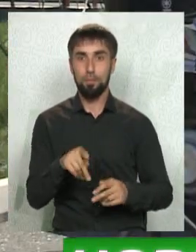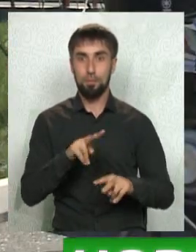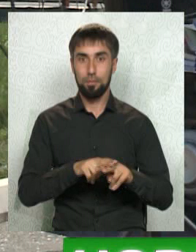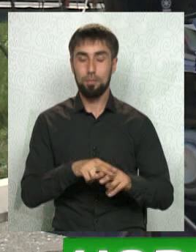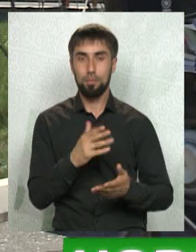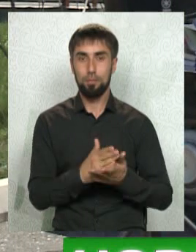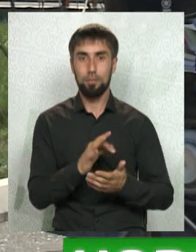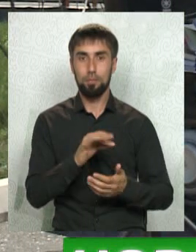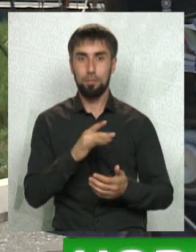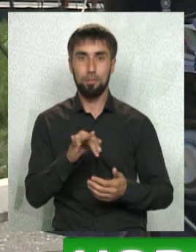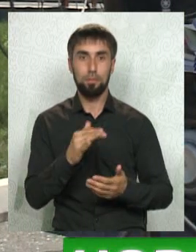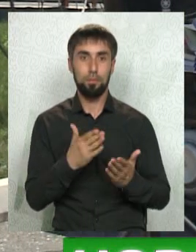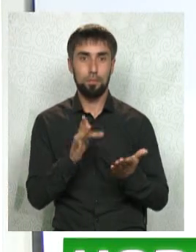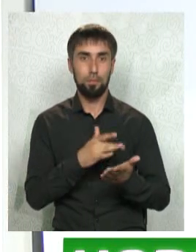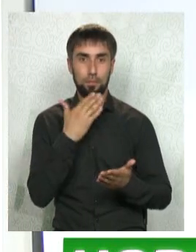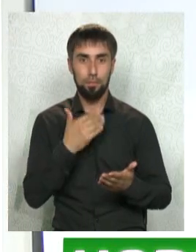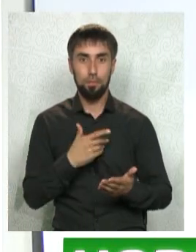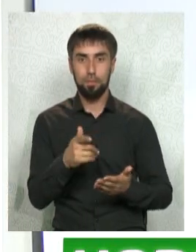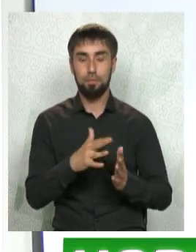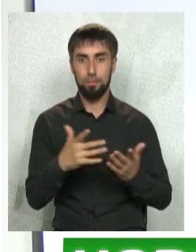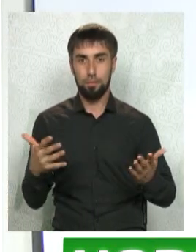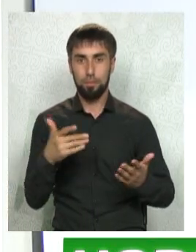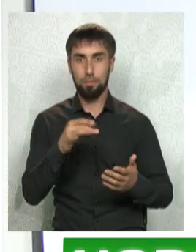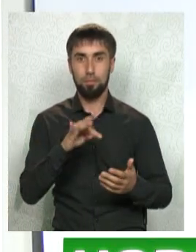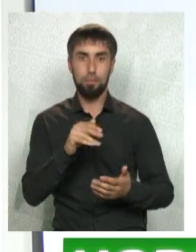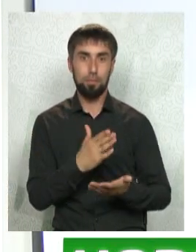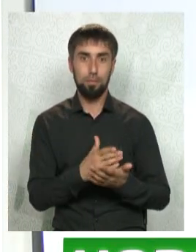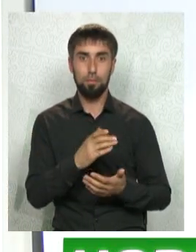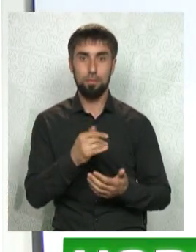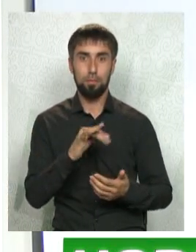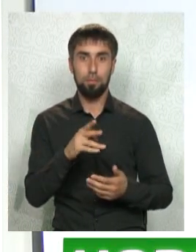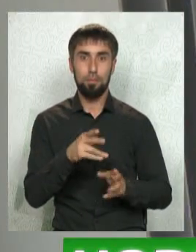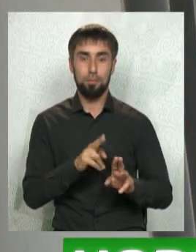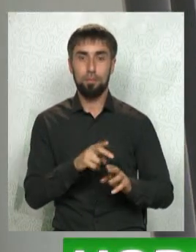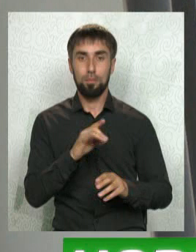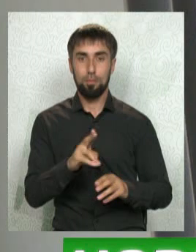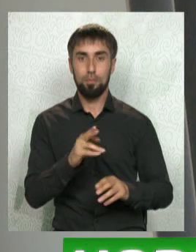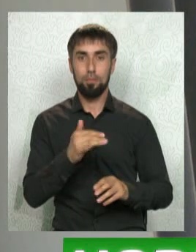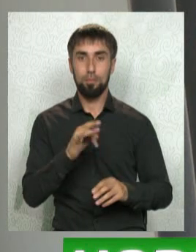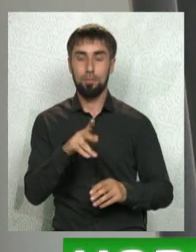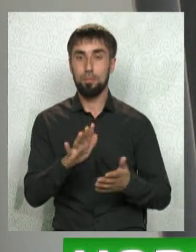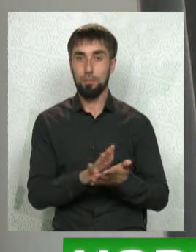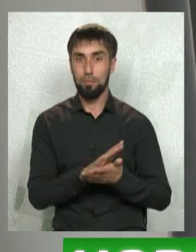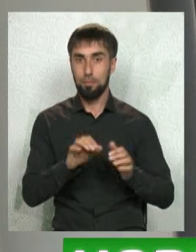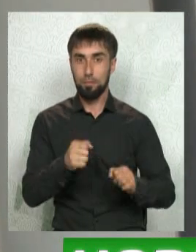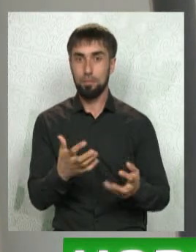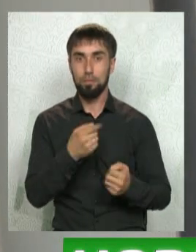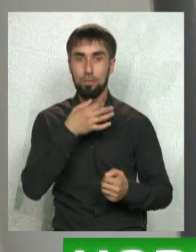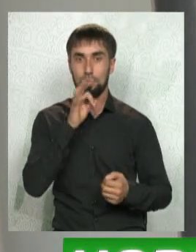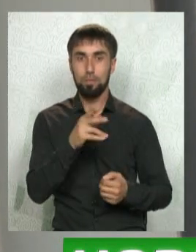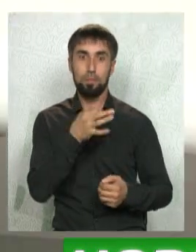учтены особенности книголюбов от мала до велика. В библиотеке доступна функция буккроссинга, где совершенно бесплатно можно взять